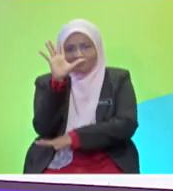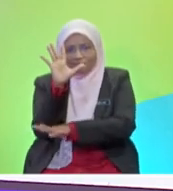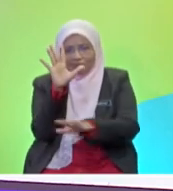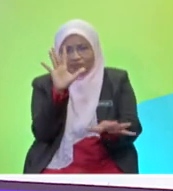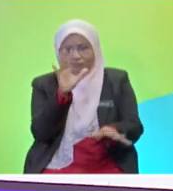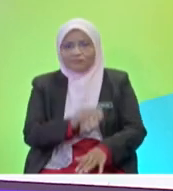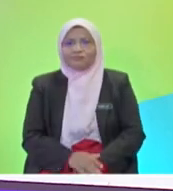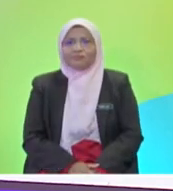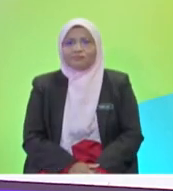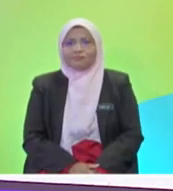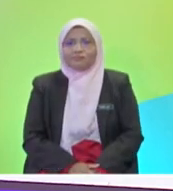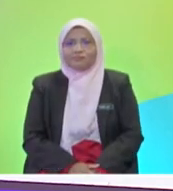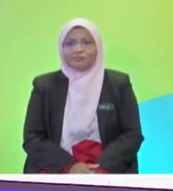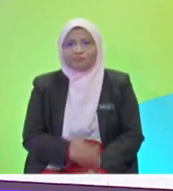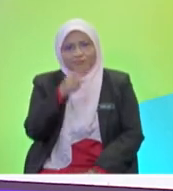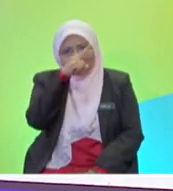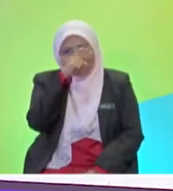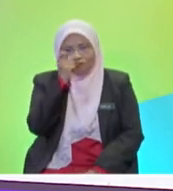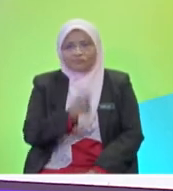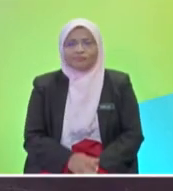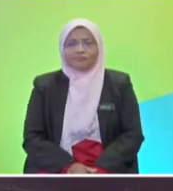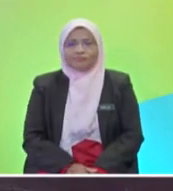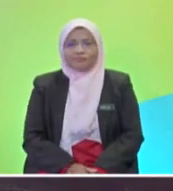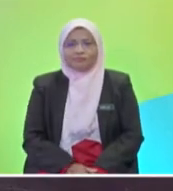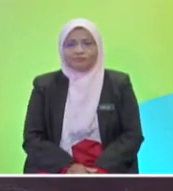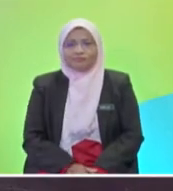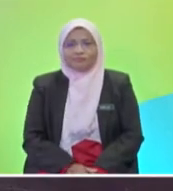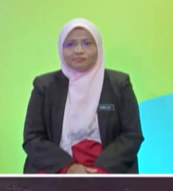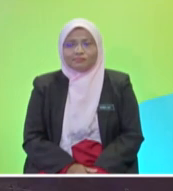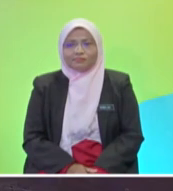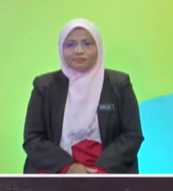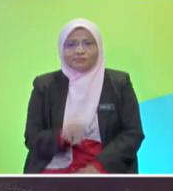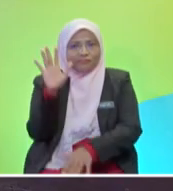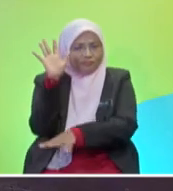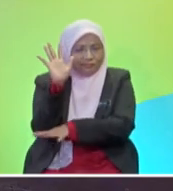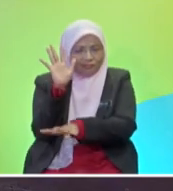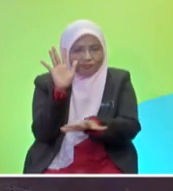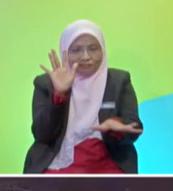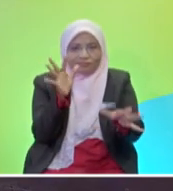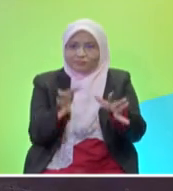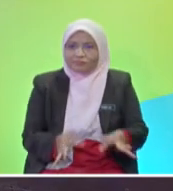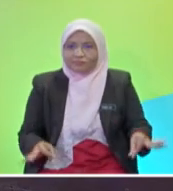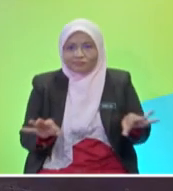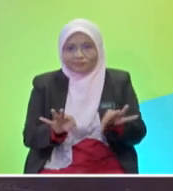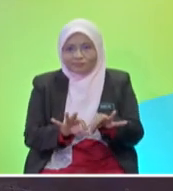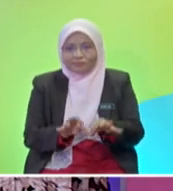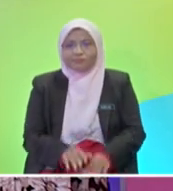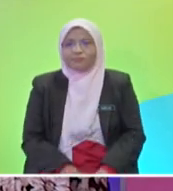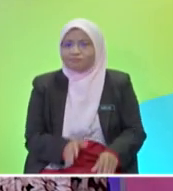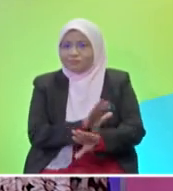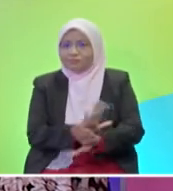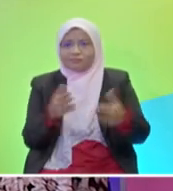tu akan layu. Akar ni penting juga ada punya fungsi kan. Tanpa akar mustahil